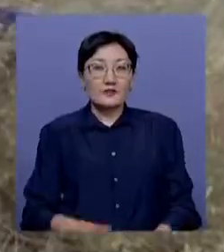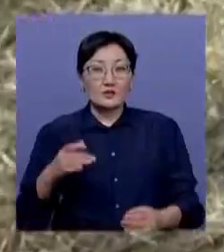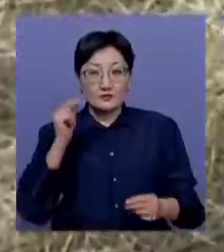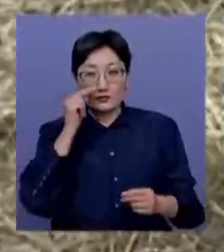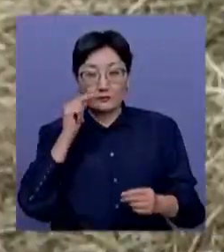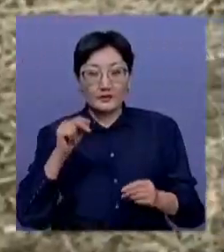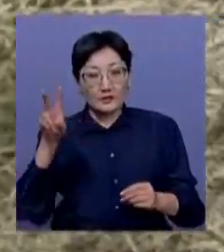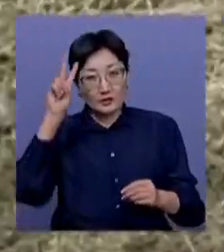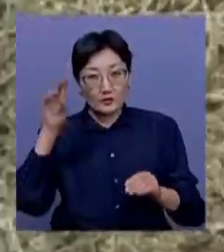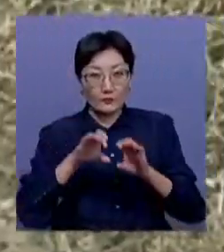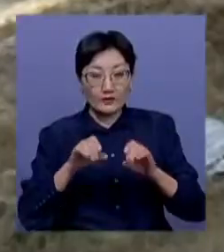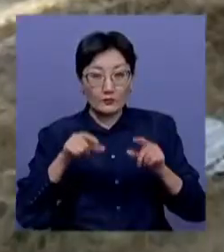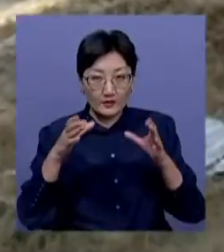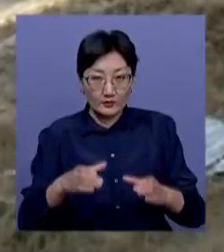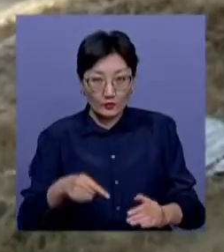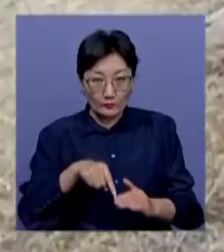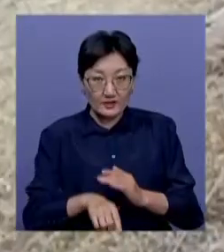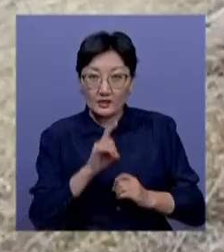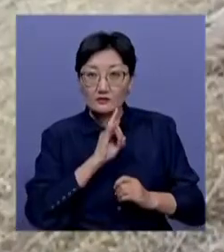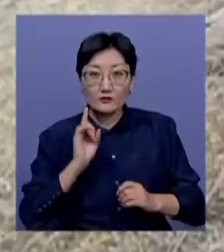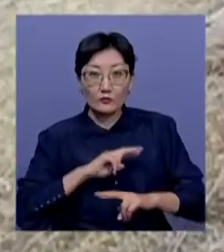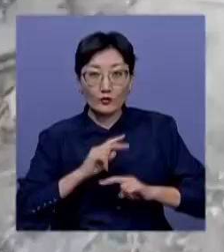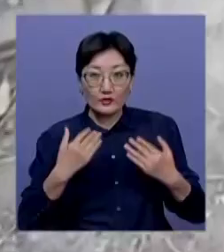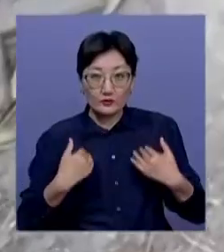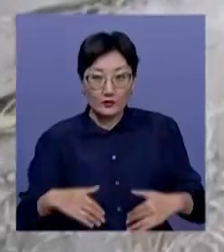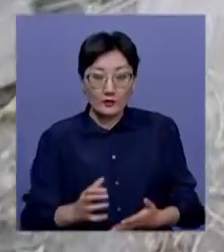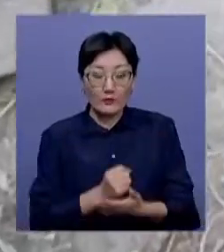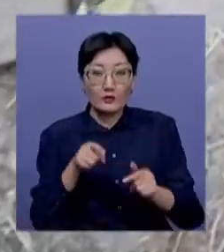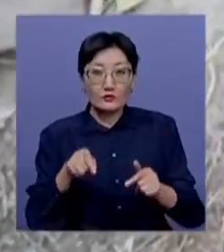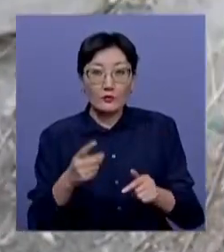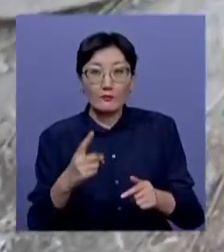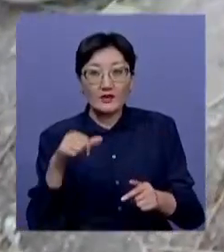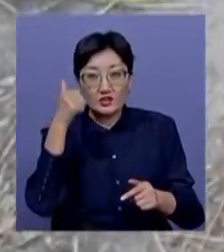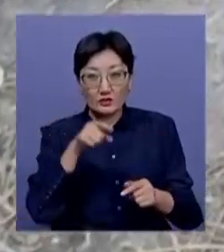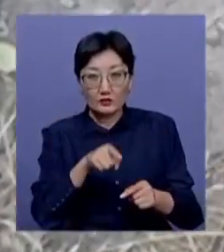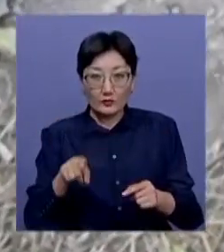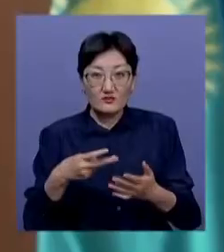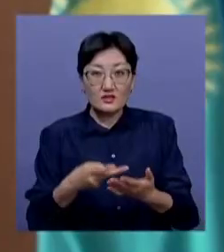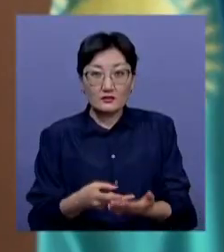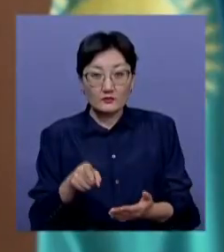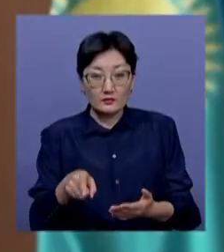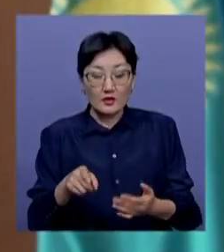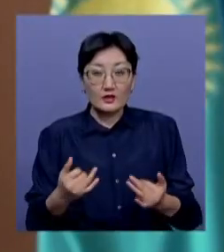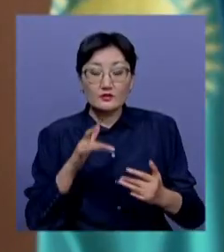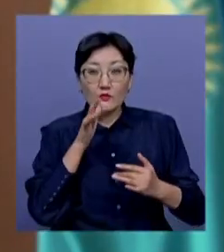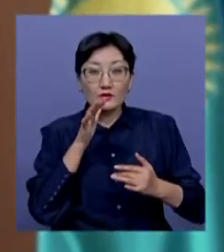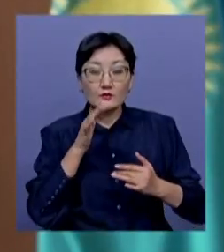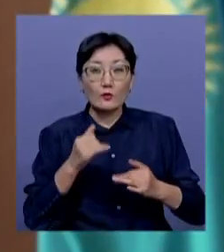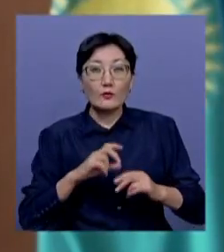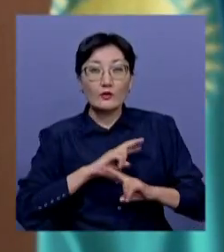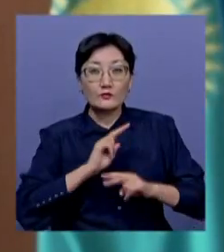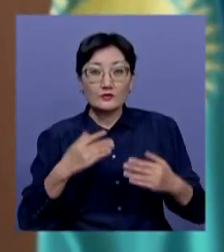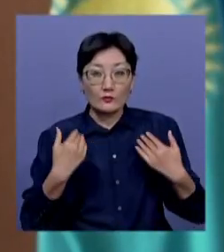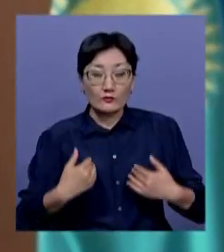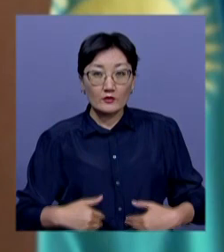Шымкентте кәріз құдығынан әйел адамның мәйіті табылды. Марқұмның денесі ол жерде бір жылдан аса уақыт жатқан. Қазіргі уақытта мәйіттің